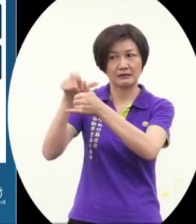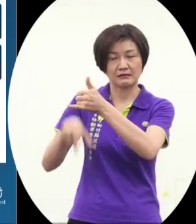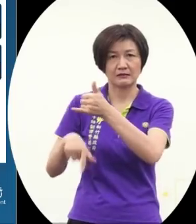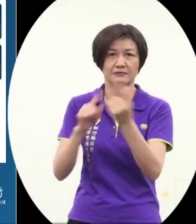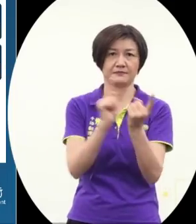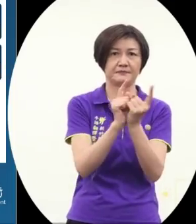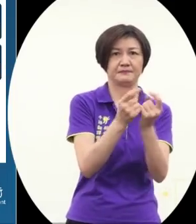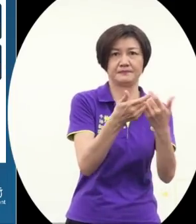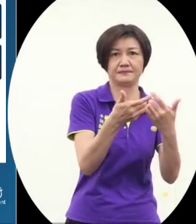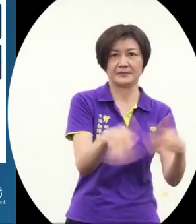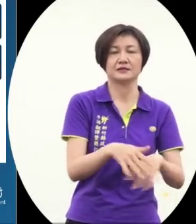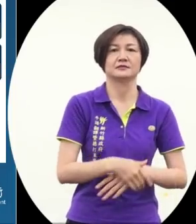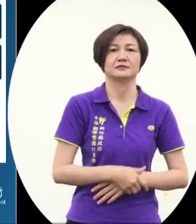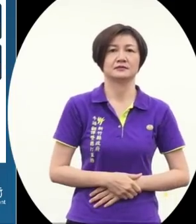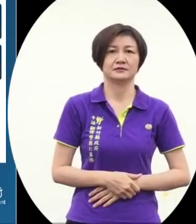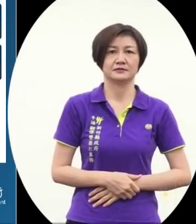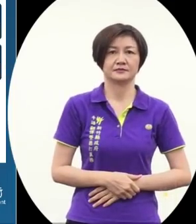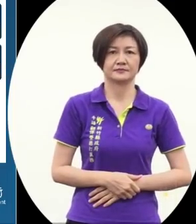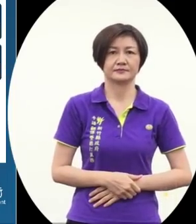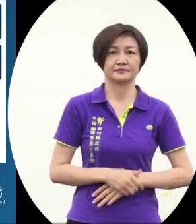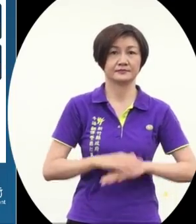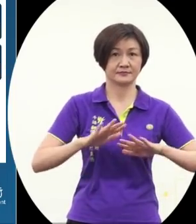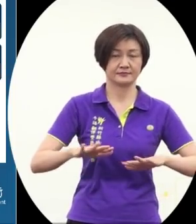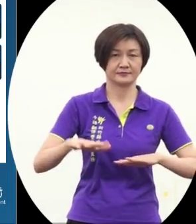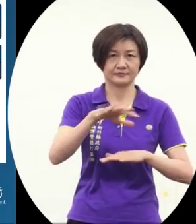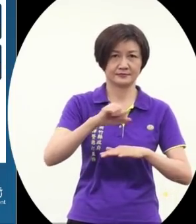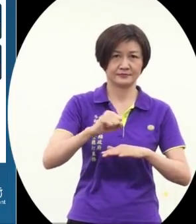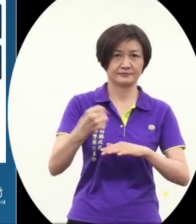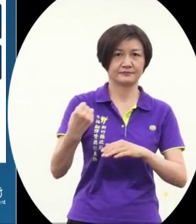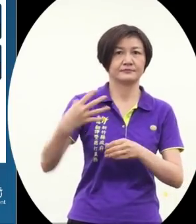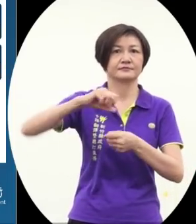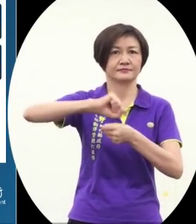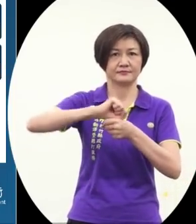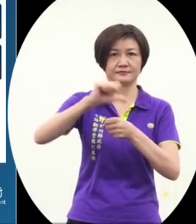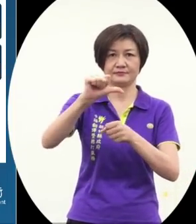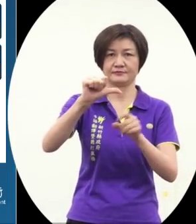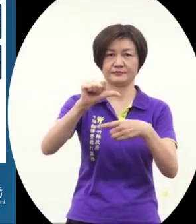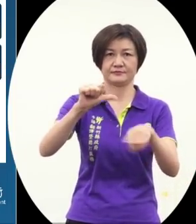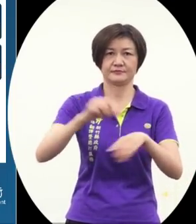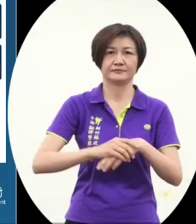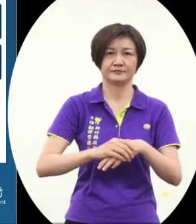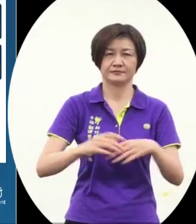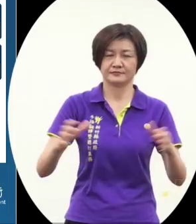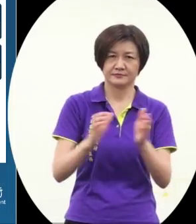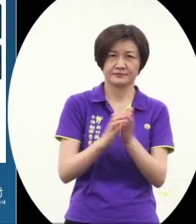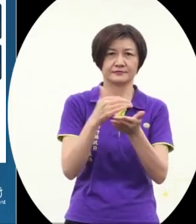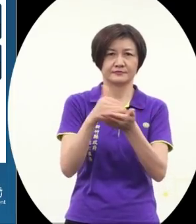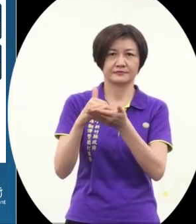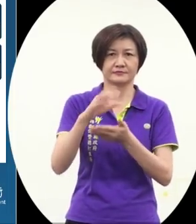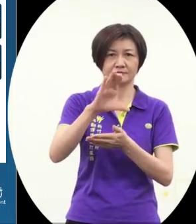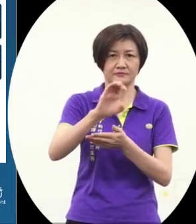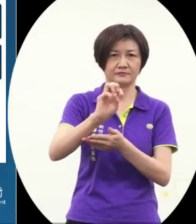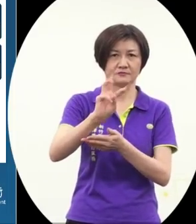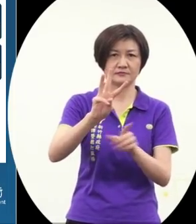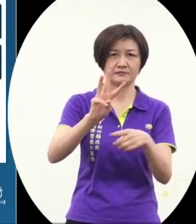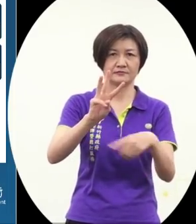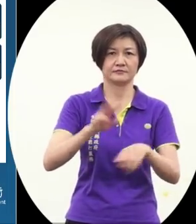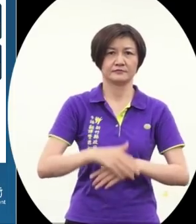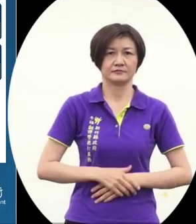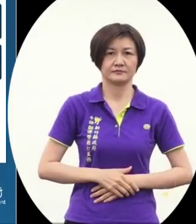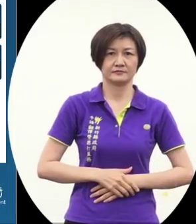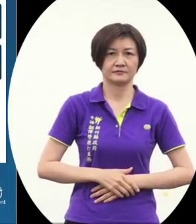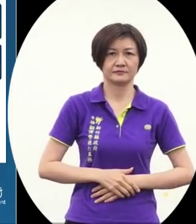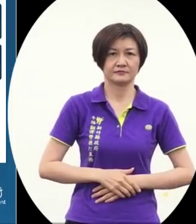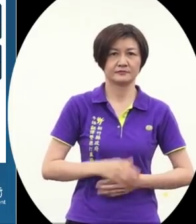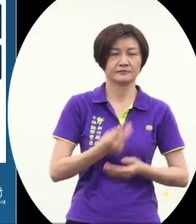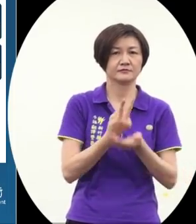接触者。那我们今天总共新增5个，累计的确诊数是93个，总住院